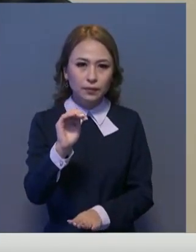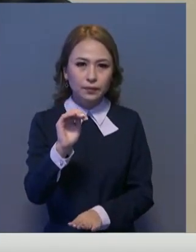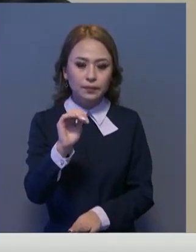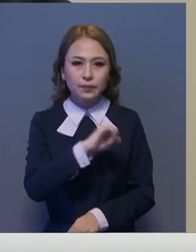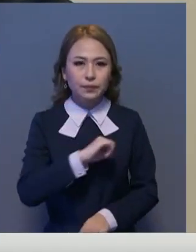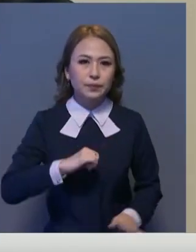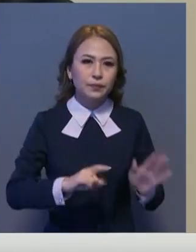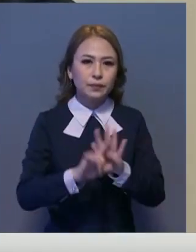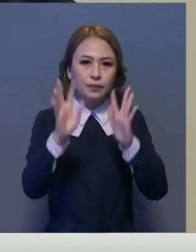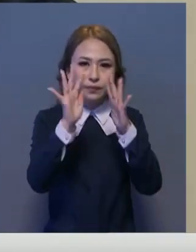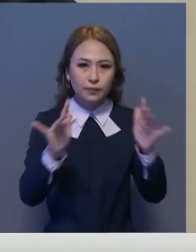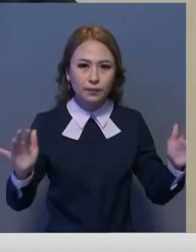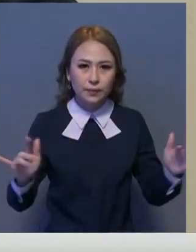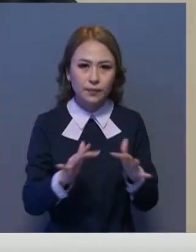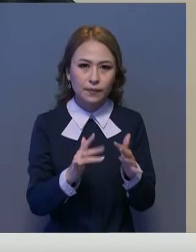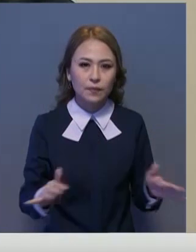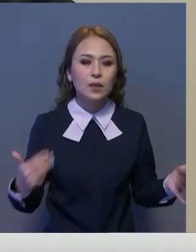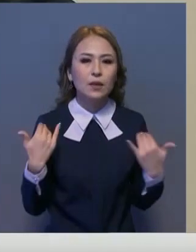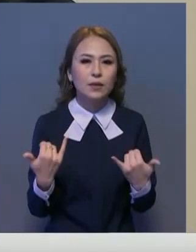Ең алдымен Шырша, ол қазіргідей мына